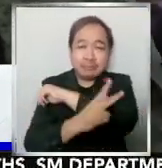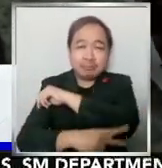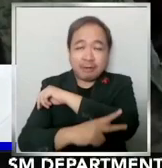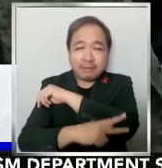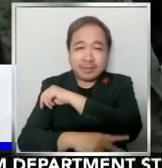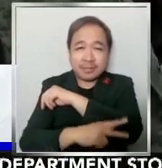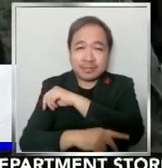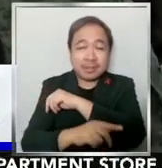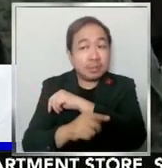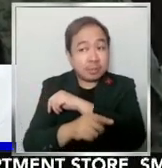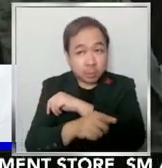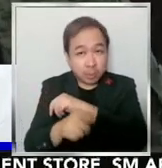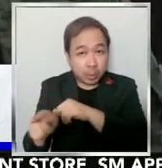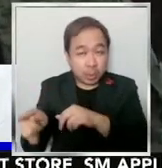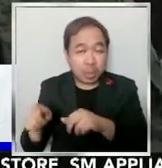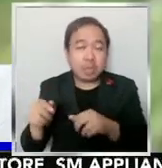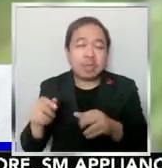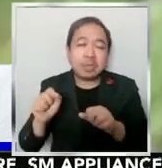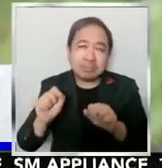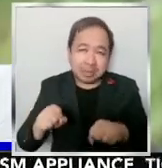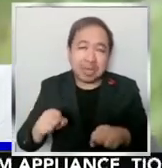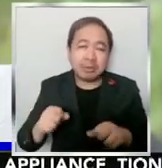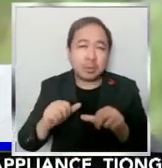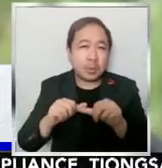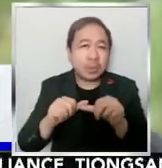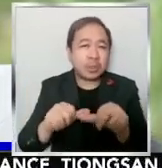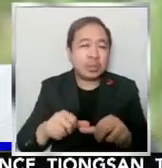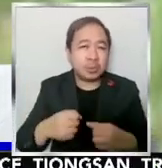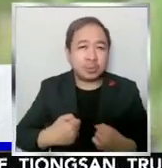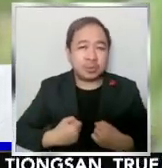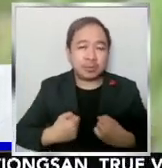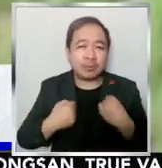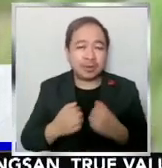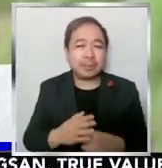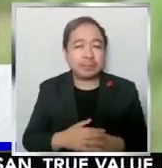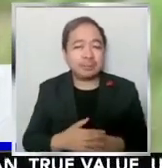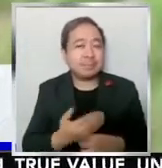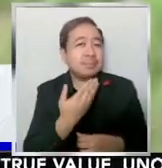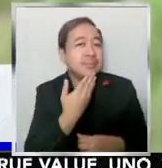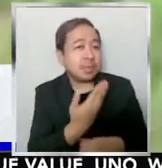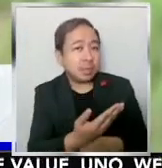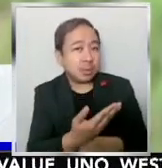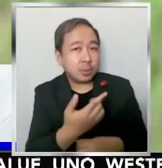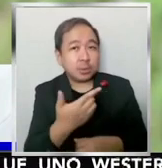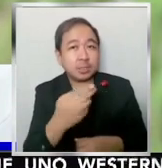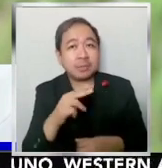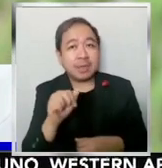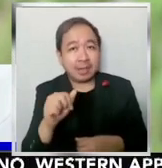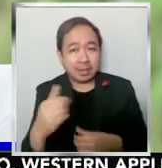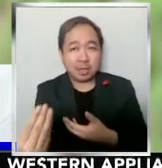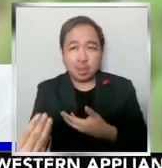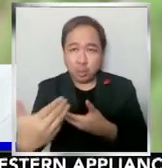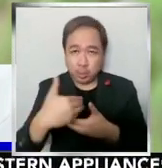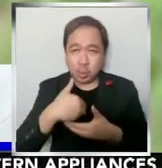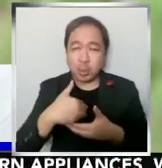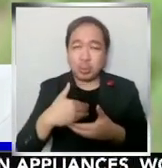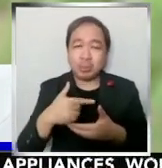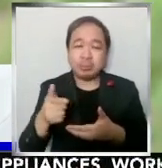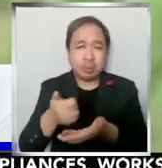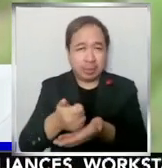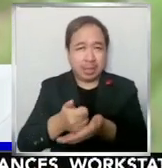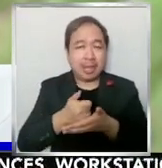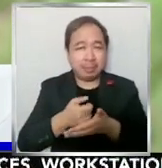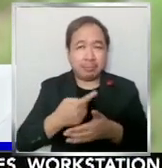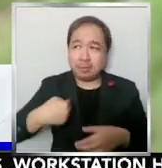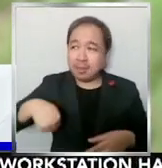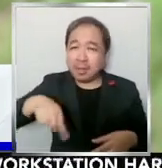have a means no to survive. Ay salamat sa GMA na pumunta kayo dito, natulungan kami, at least